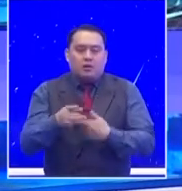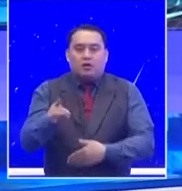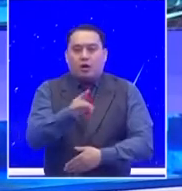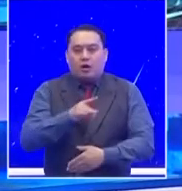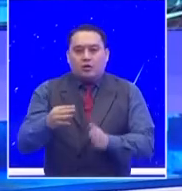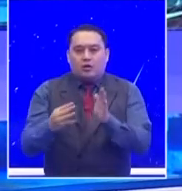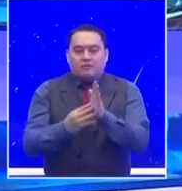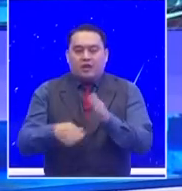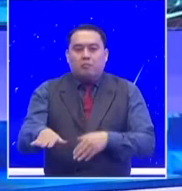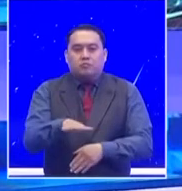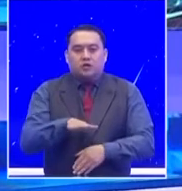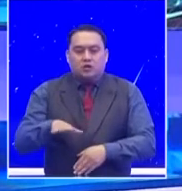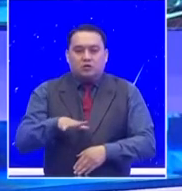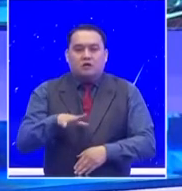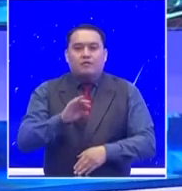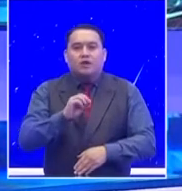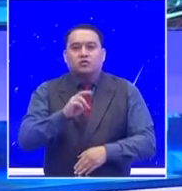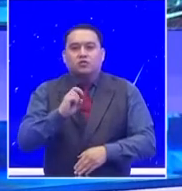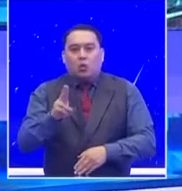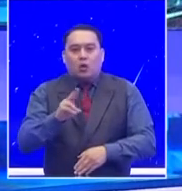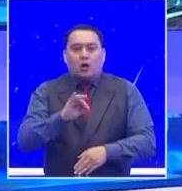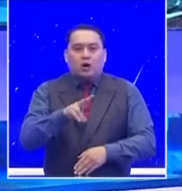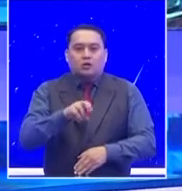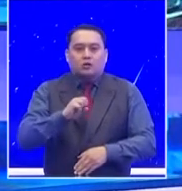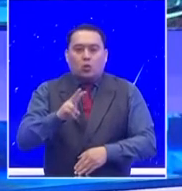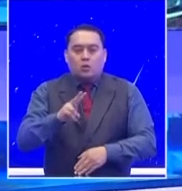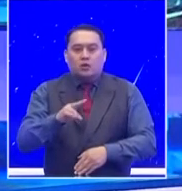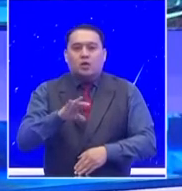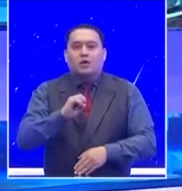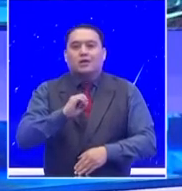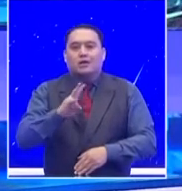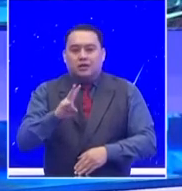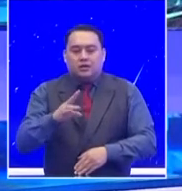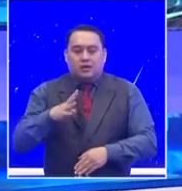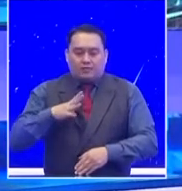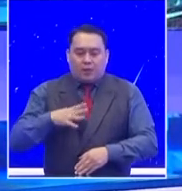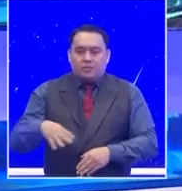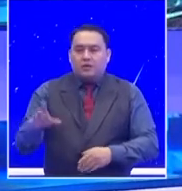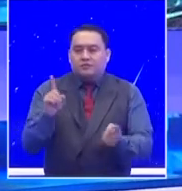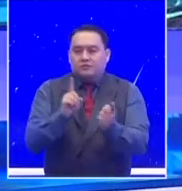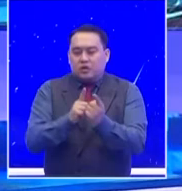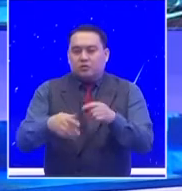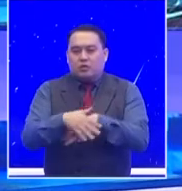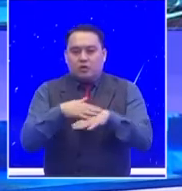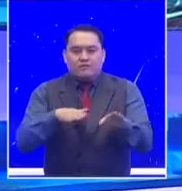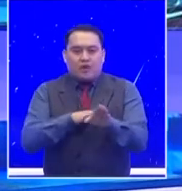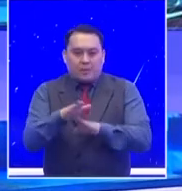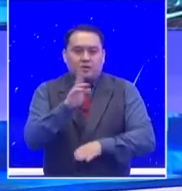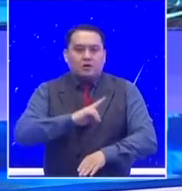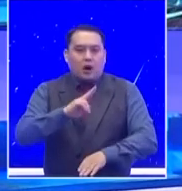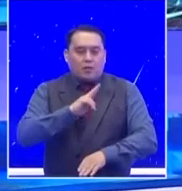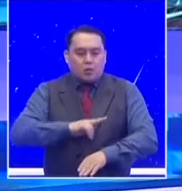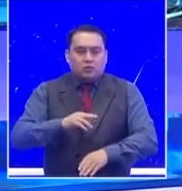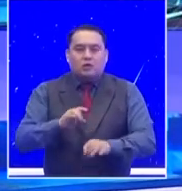микрорайонов 9-я площадка, Восточный, Каратал и Еркинского сельского округа. Градоначальник рассказал о проделанной работе